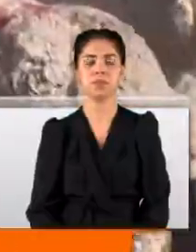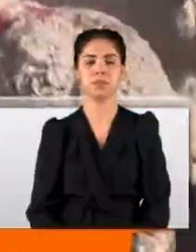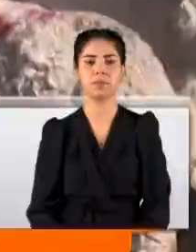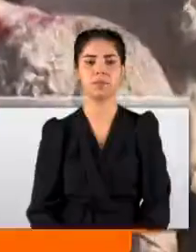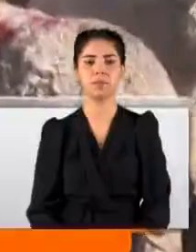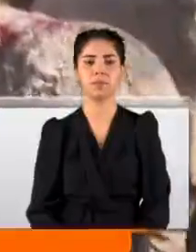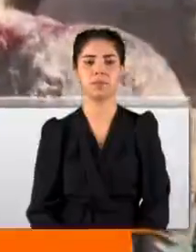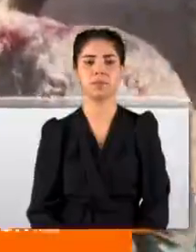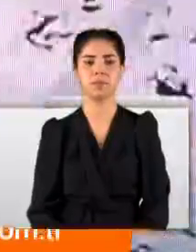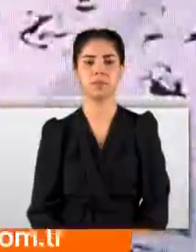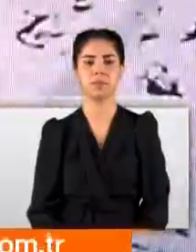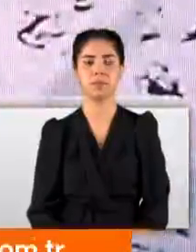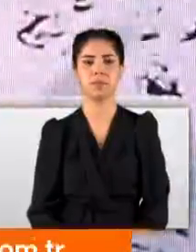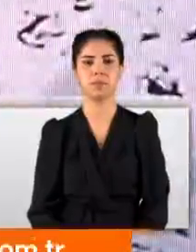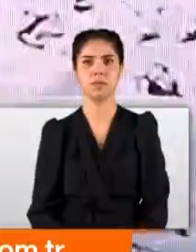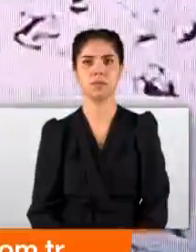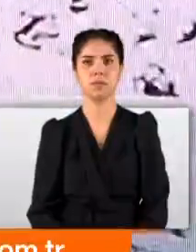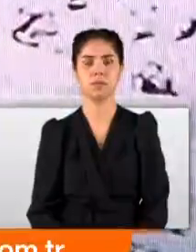Benim yanımda 3 senedir çalışıyor.